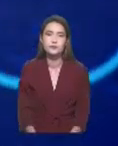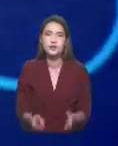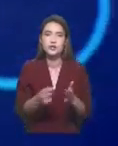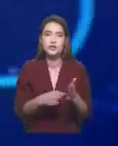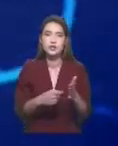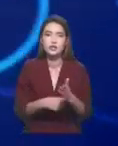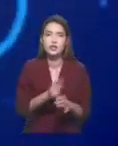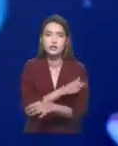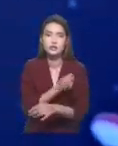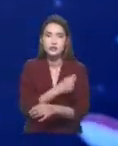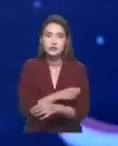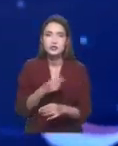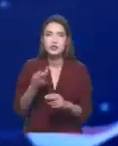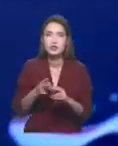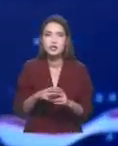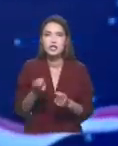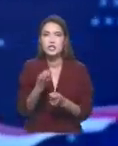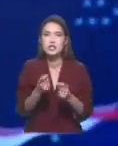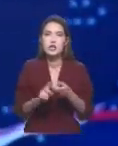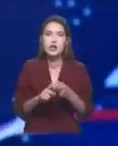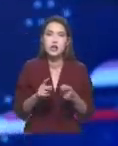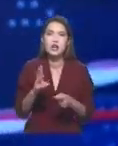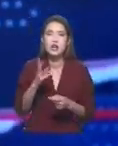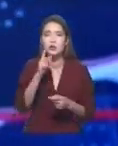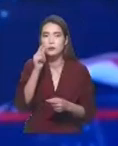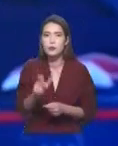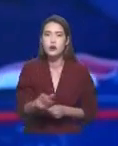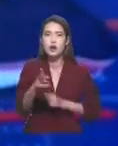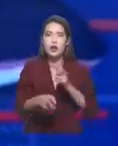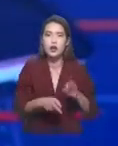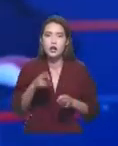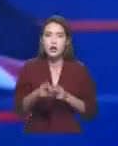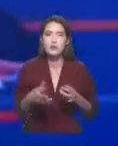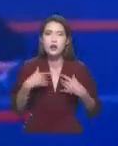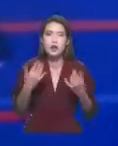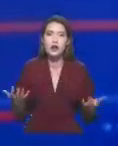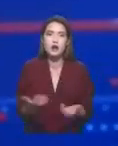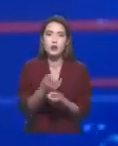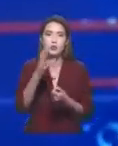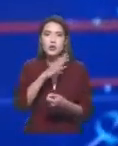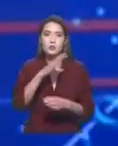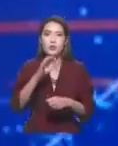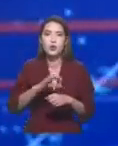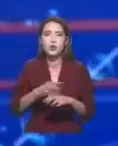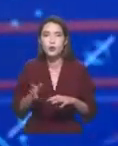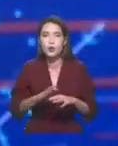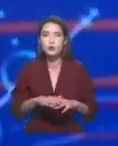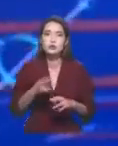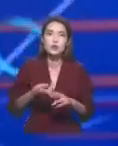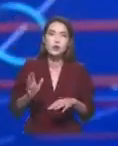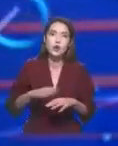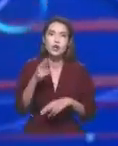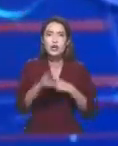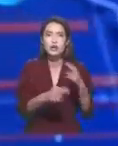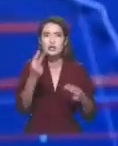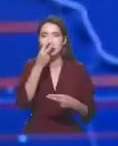Қарағандылық дәрігерлер жақ сүйегіне ісік пайда болған бойжеткенге бірге операция жасап, оны аман алып қалды. Отаның күрделілігі соншалық, іскен жақтың